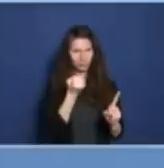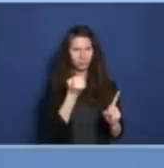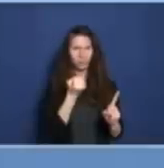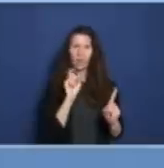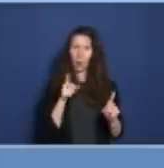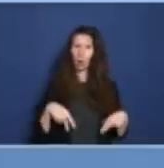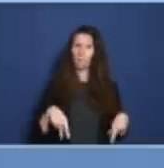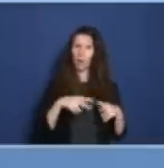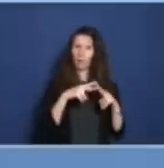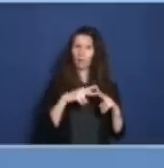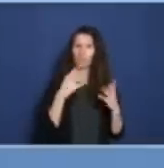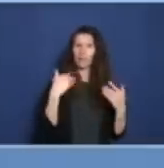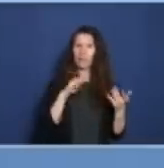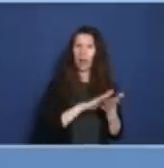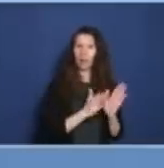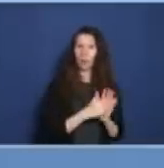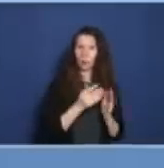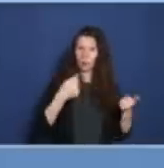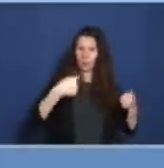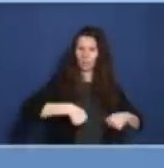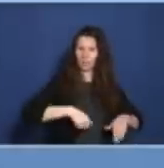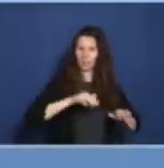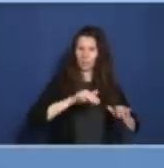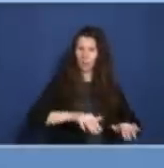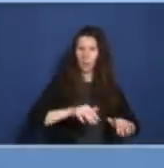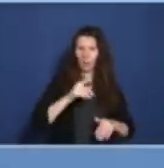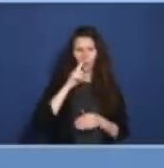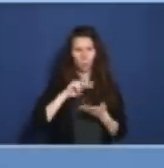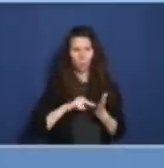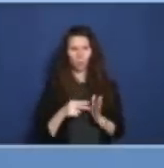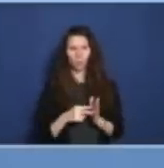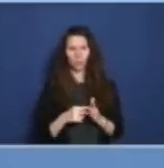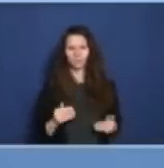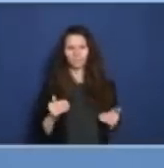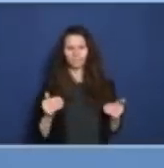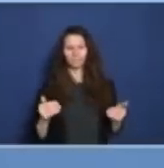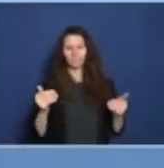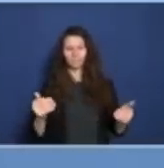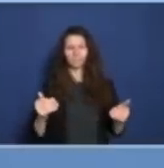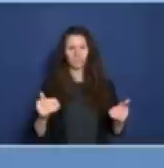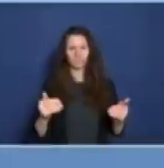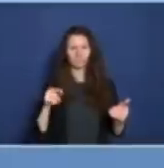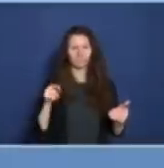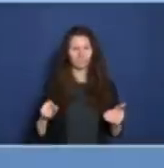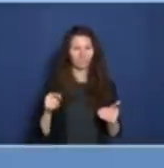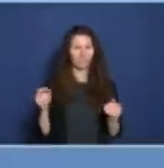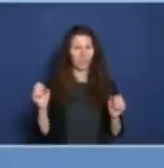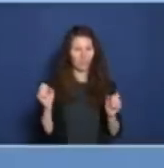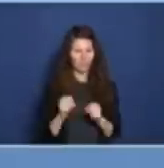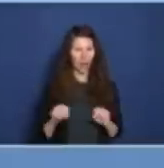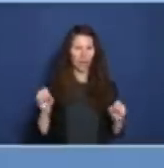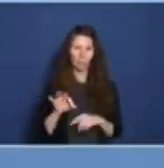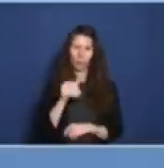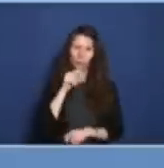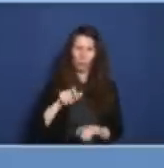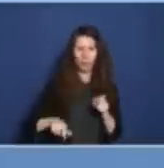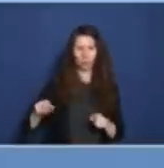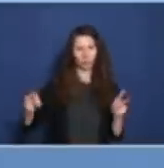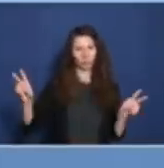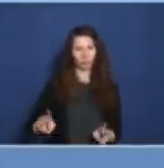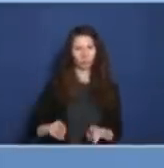Pariser Klimaabkommen verpflichtet. Und es ist ganz wichtig, dass wir eben so zeitig handeln, dass nicht nach 2030